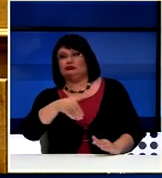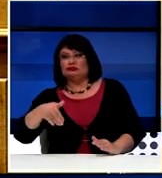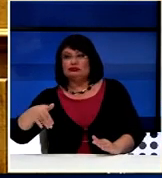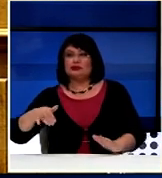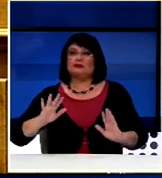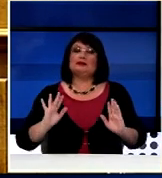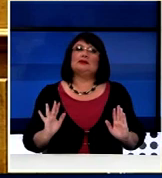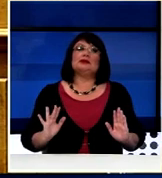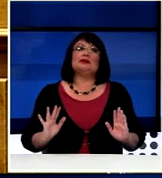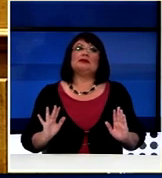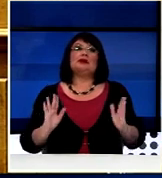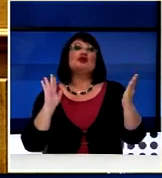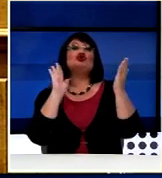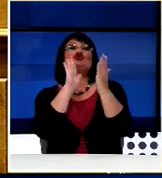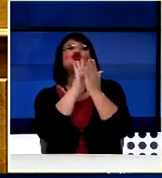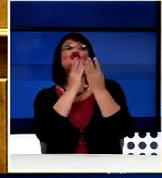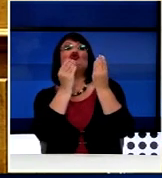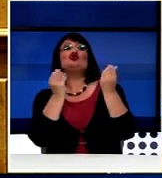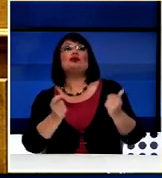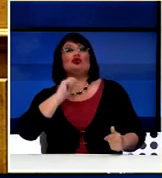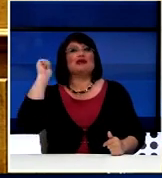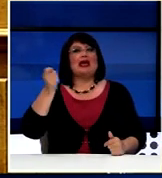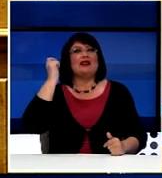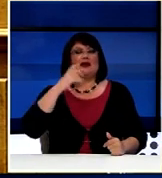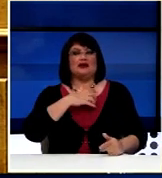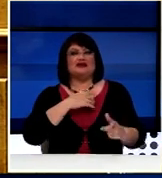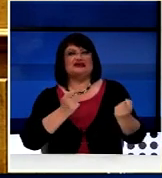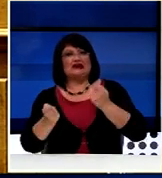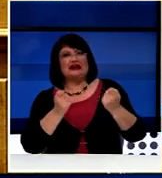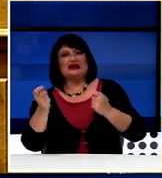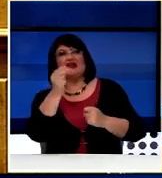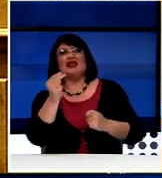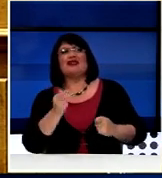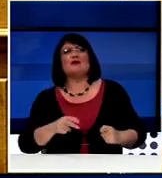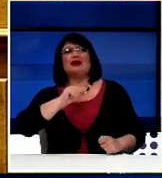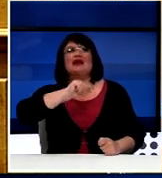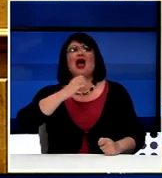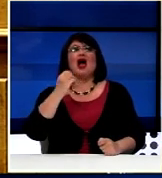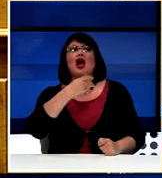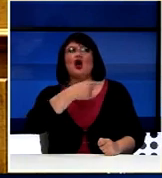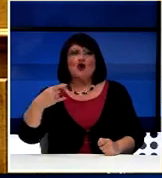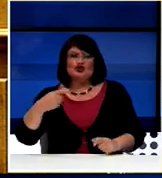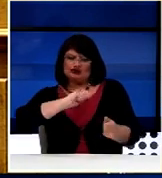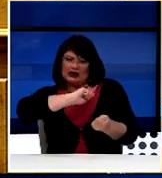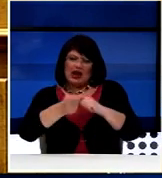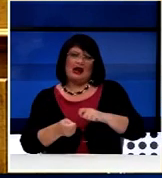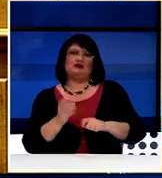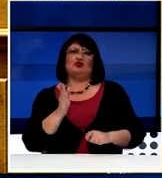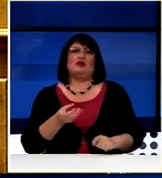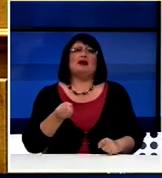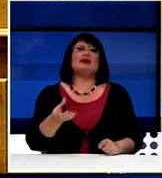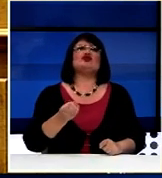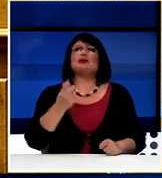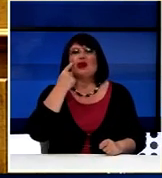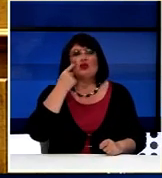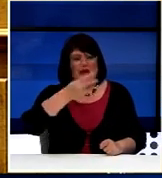στρατηγική αντιμετώπισης, αλλάζει η εθνική μας στρατηγική στα θέματα των αποκλειστικών οικονομικών ζωνών. Είναι κρίσιμο αυτό. Πρέπει να